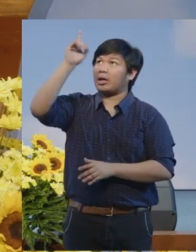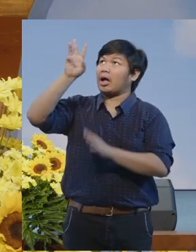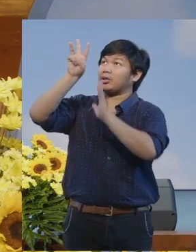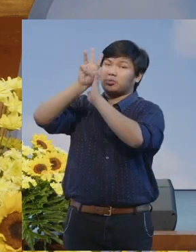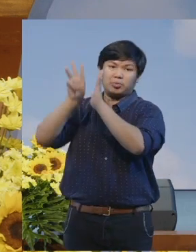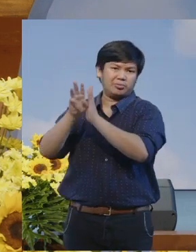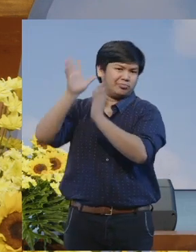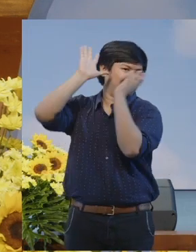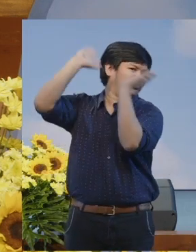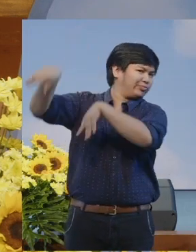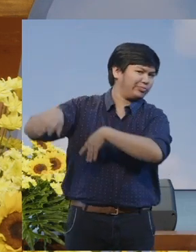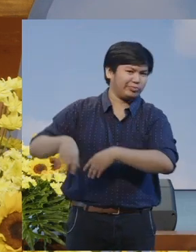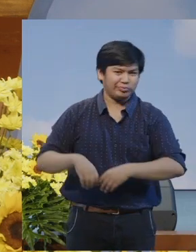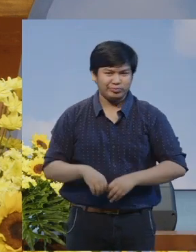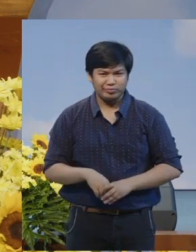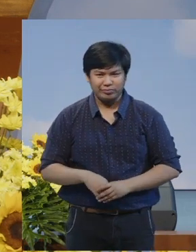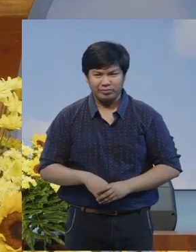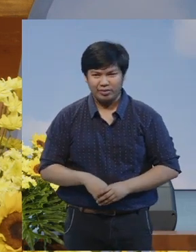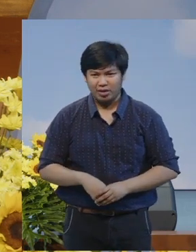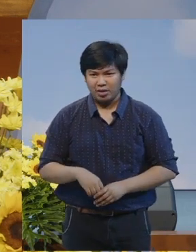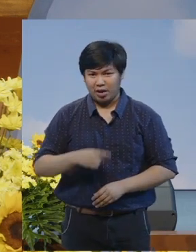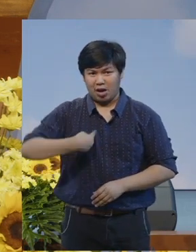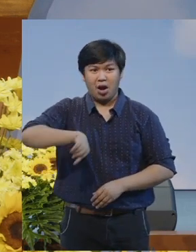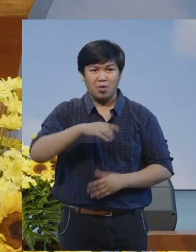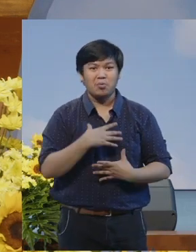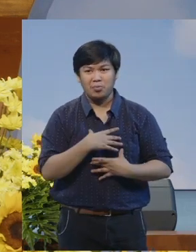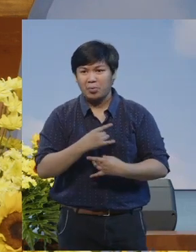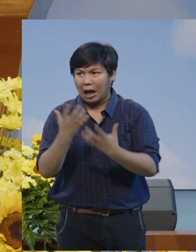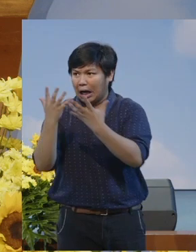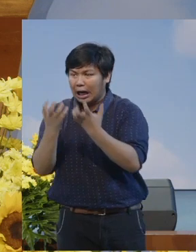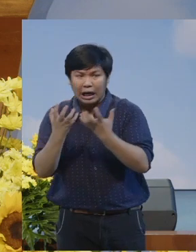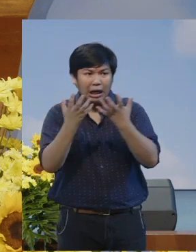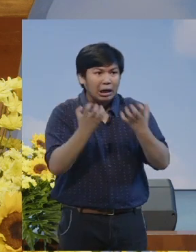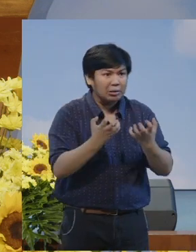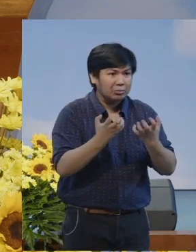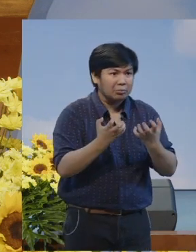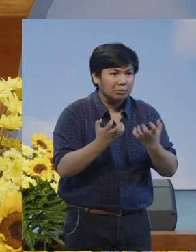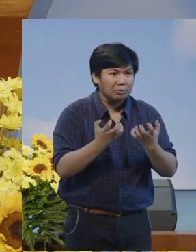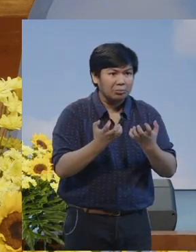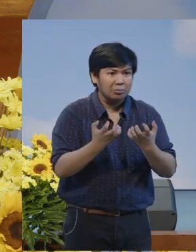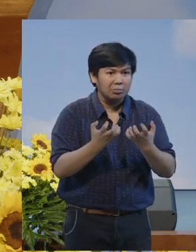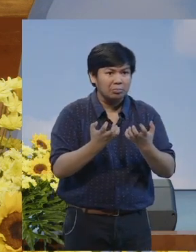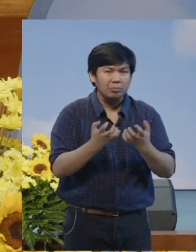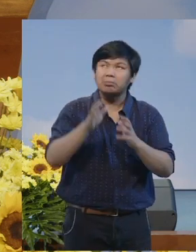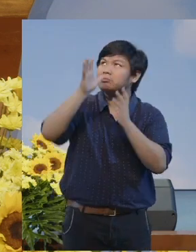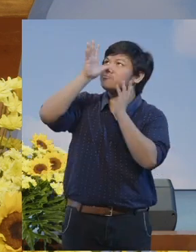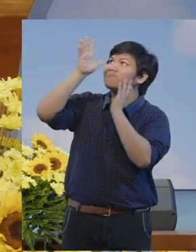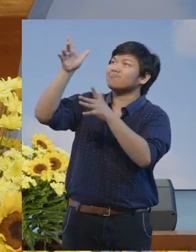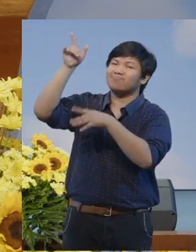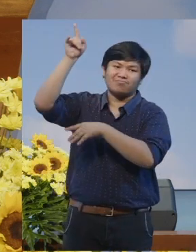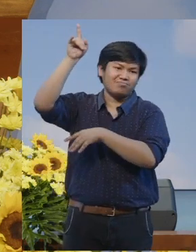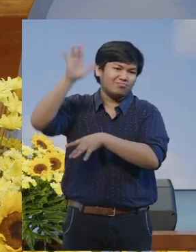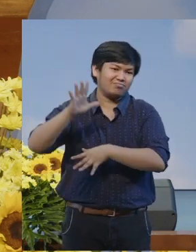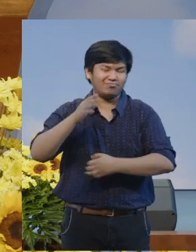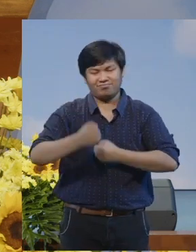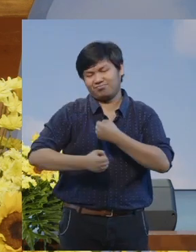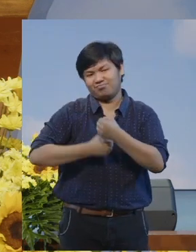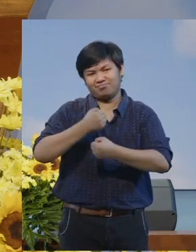Ang ating kaginawaan muna bago ang paghihirap na dulot niya para sa ating